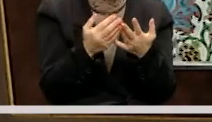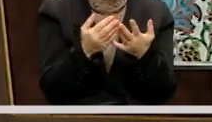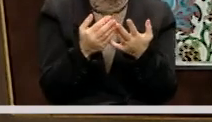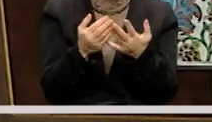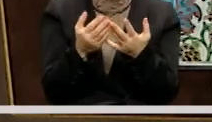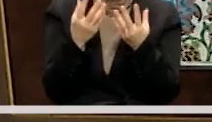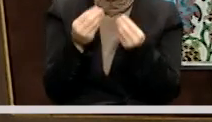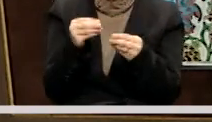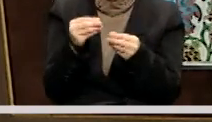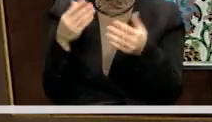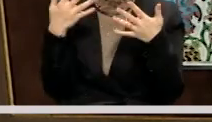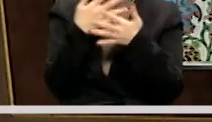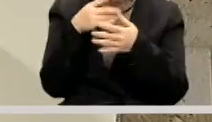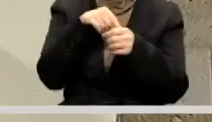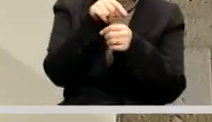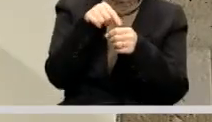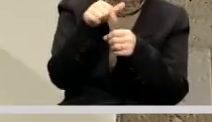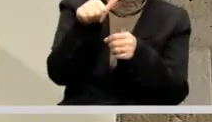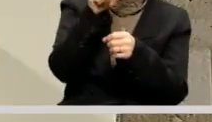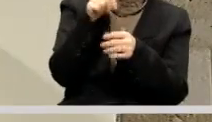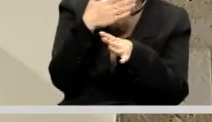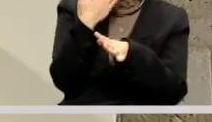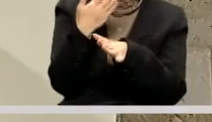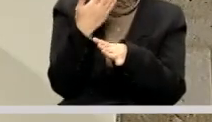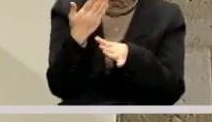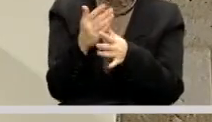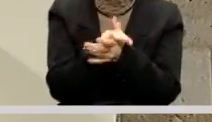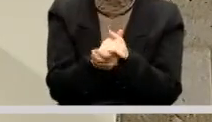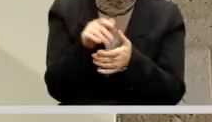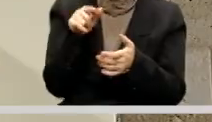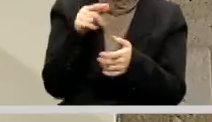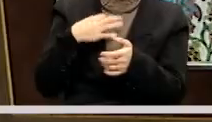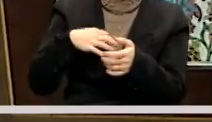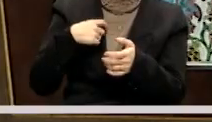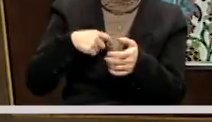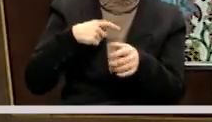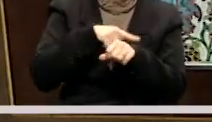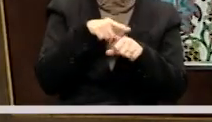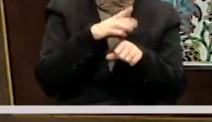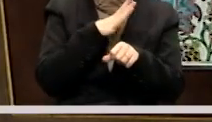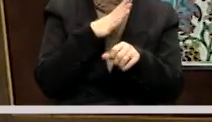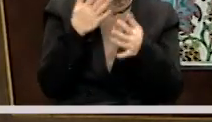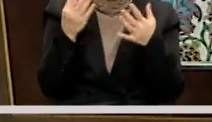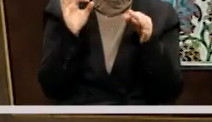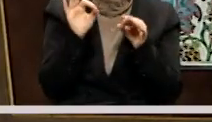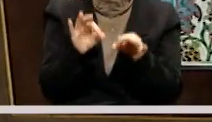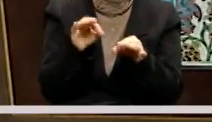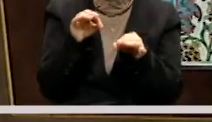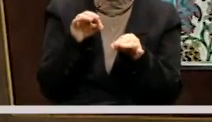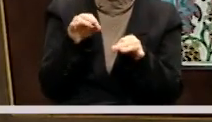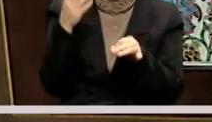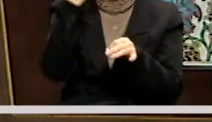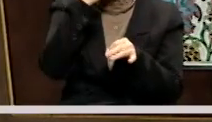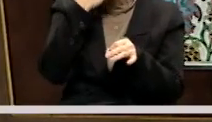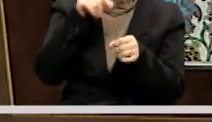akşam çayı diye de bir içtiğimiz bir vardır. Böyle bir özel vakit. Şimdi siyah çay içerek